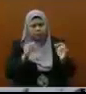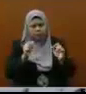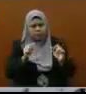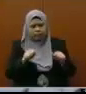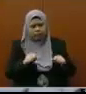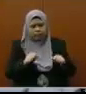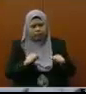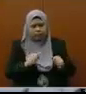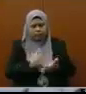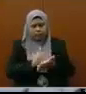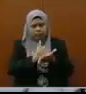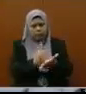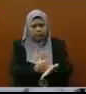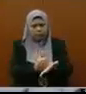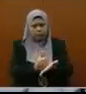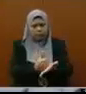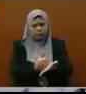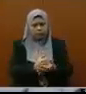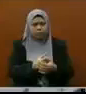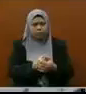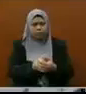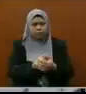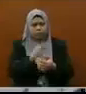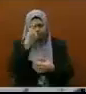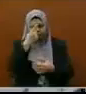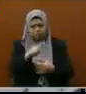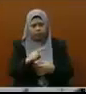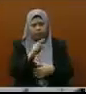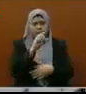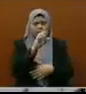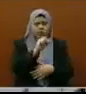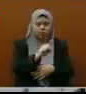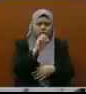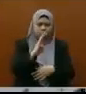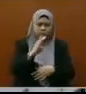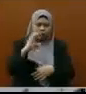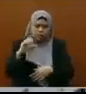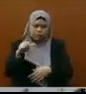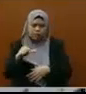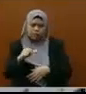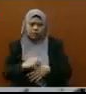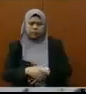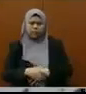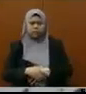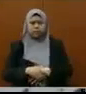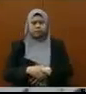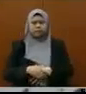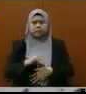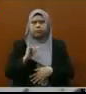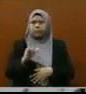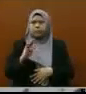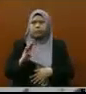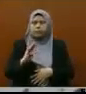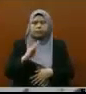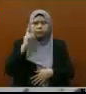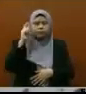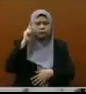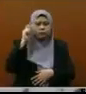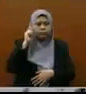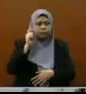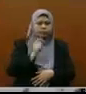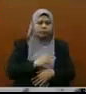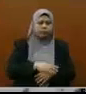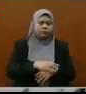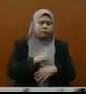membantu merealisasikan lagi Selangor Business Capital ini. Yang berhormat Tuan Speaker,